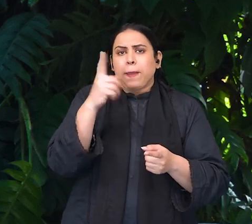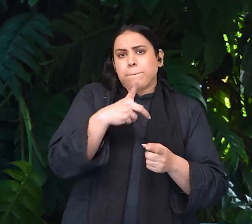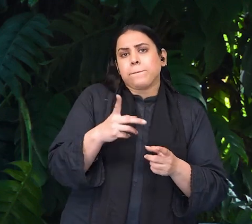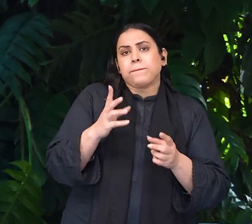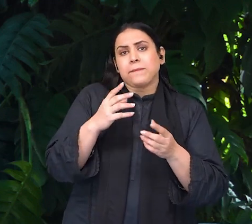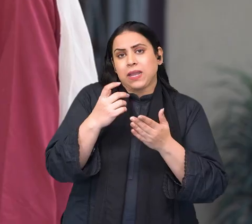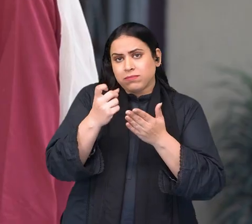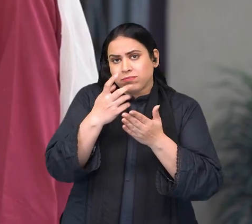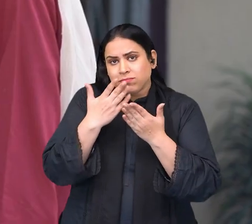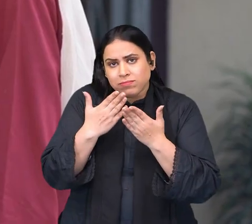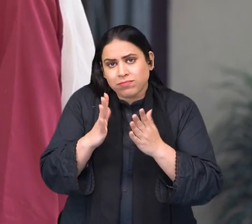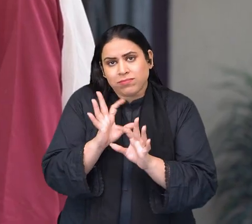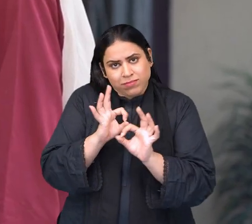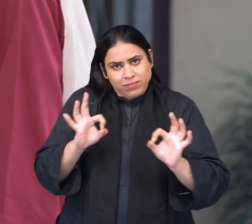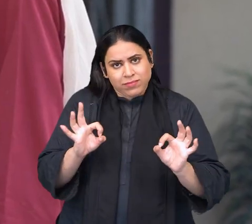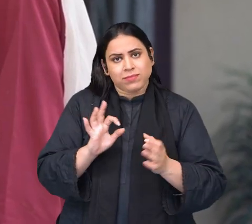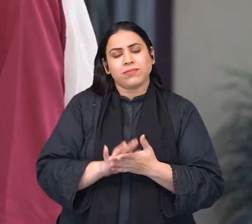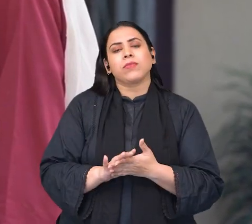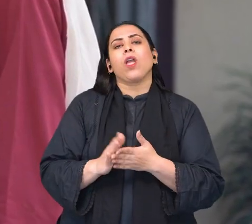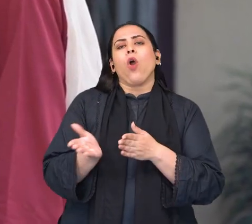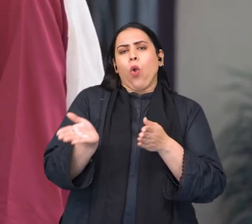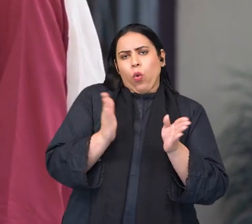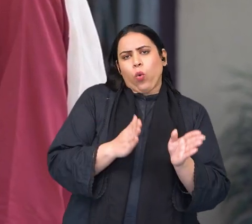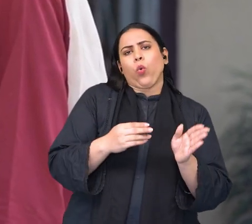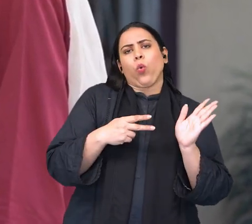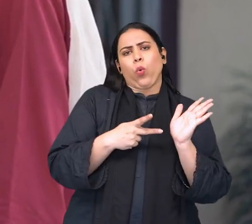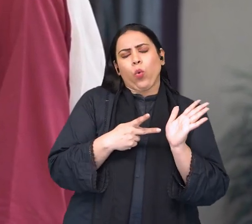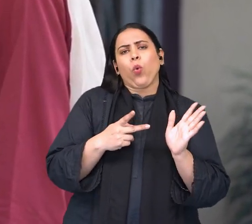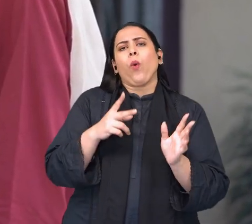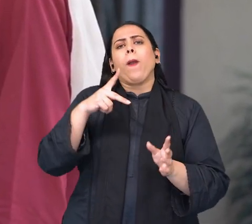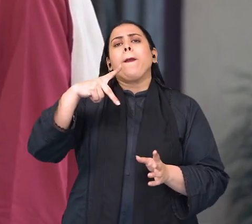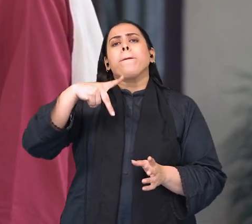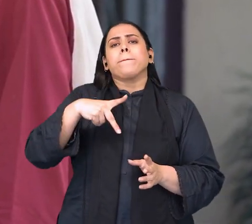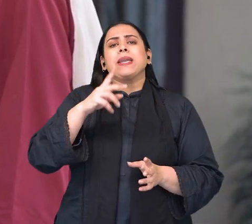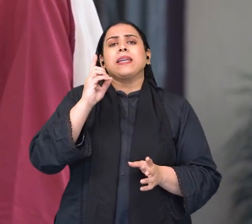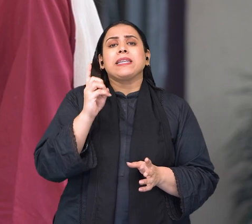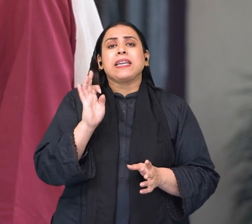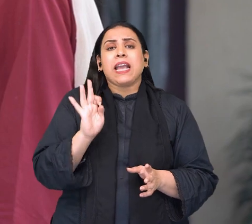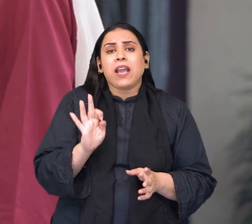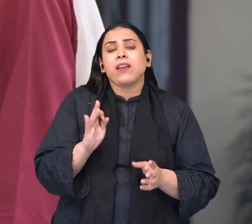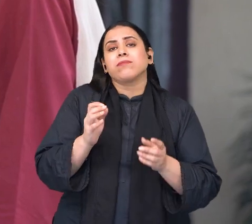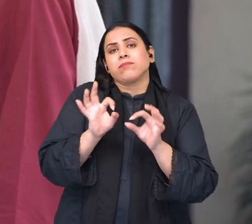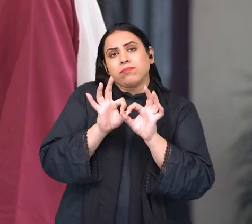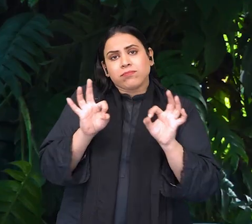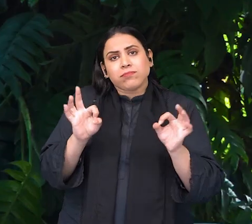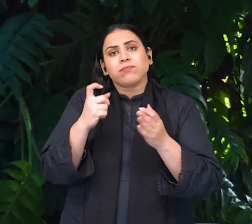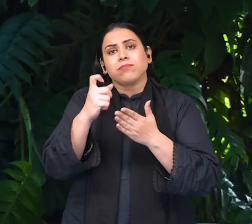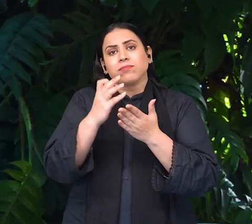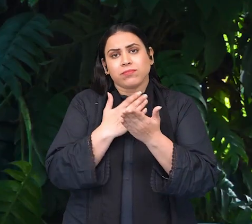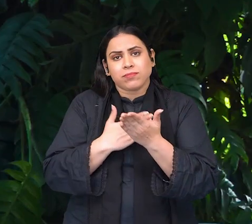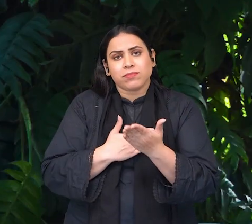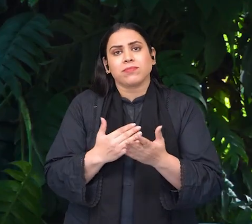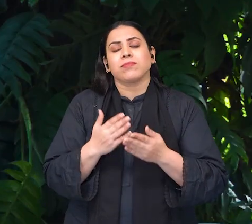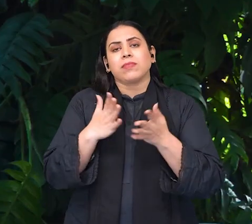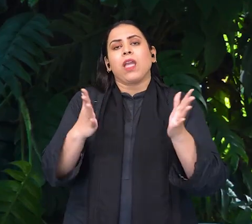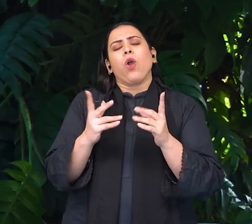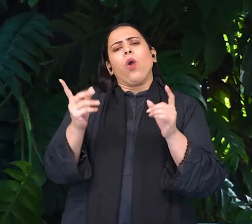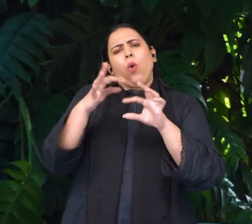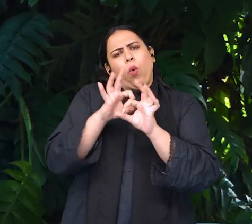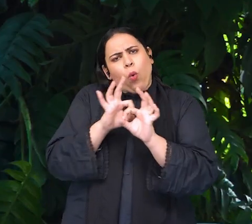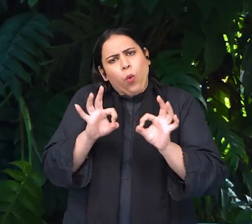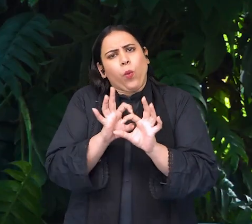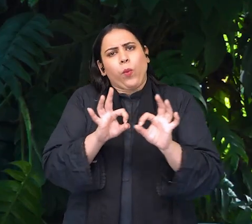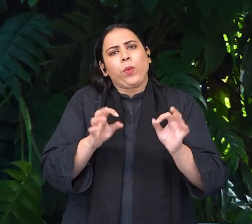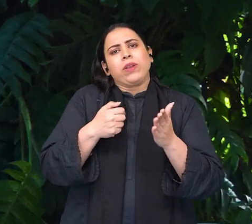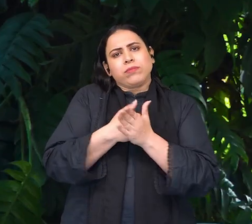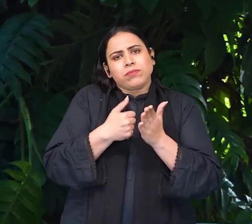डिफरेंट 3 month के कोर्सेज़ कंप्लीट किए। इसके साथ साथ कुछ फ़ेलोज़ ने PSTF के साथ कुछ कोर्सेज़ मुकम्मल किए एंड वी आर स्टिल कनेक्टेड विद